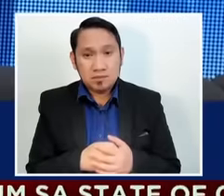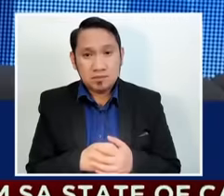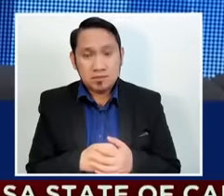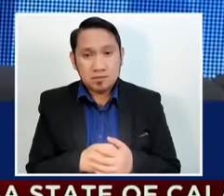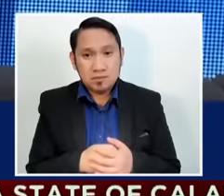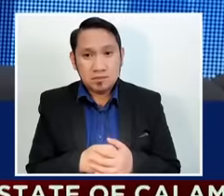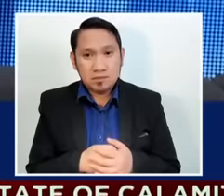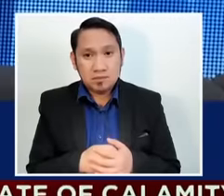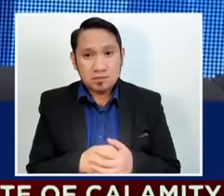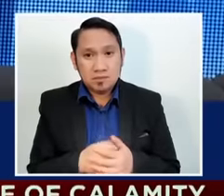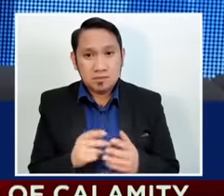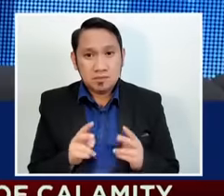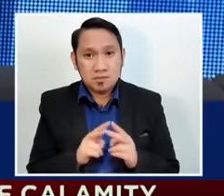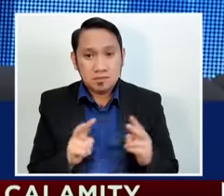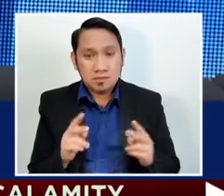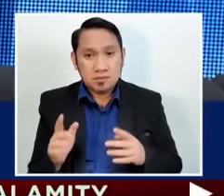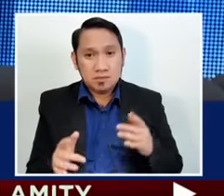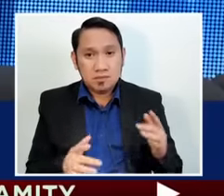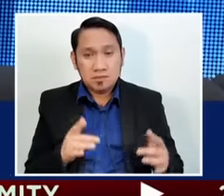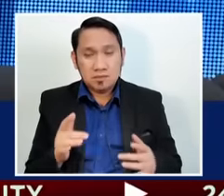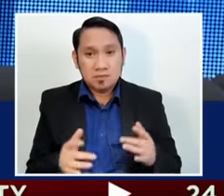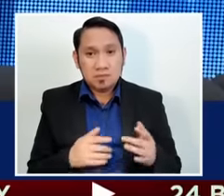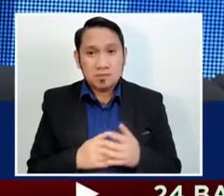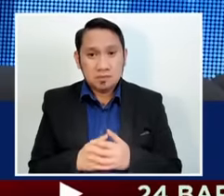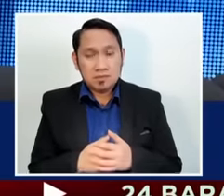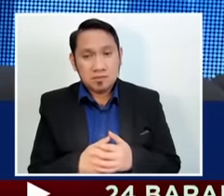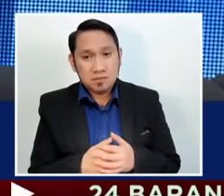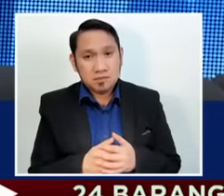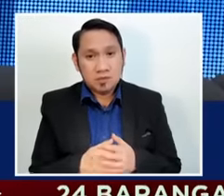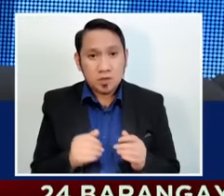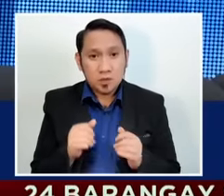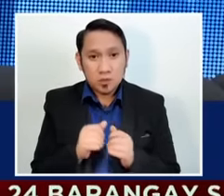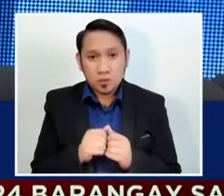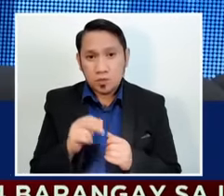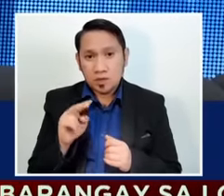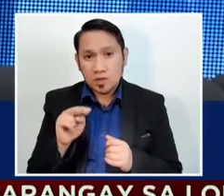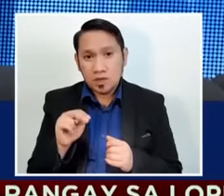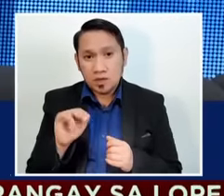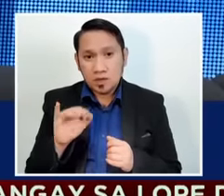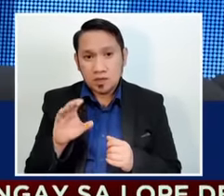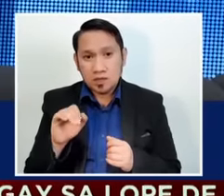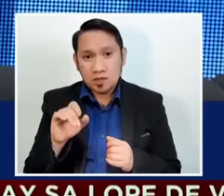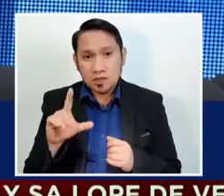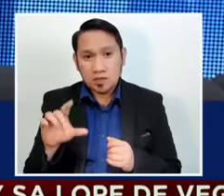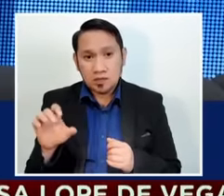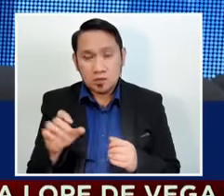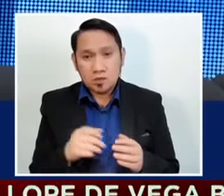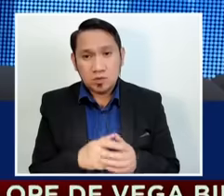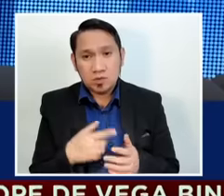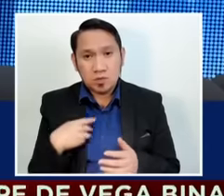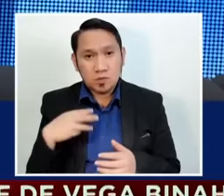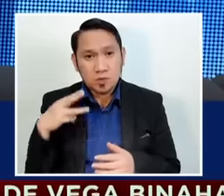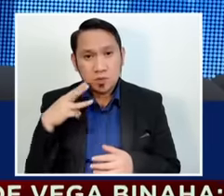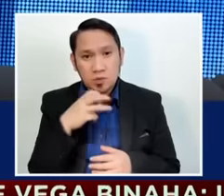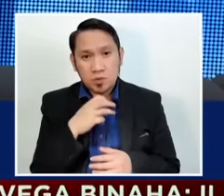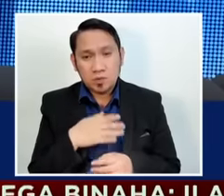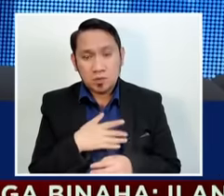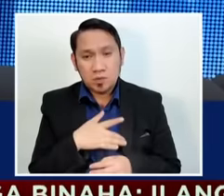Sobra akong excited, as in. Yeah, and ang weird lang ng feeling na